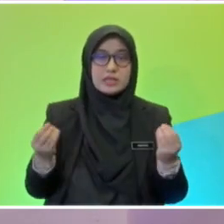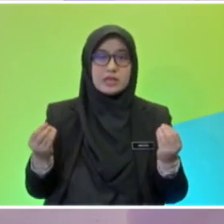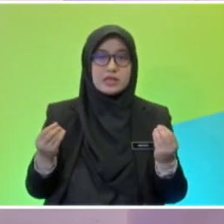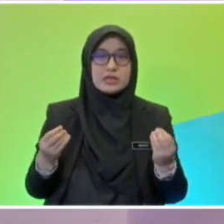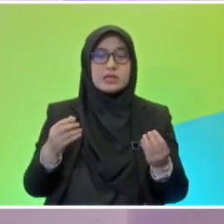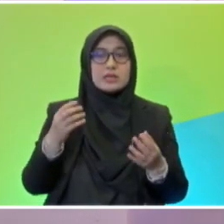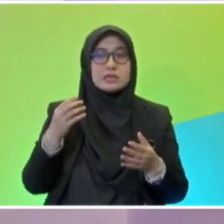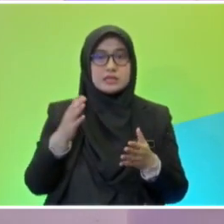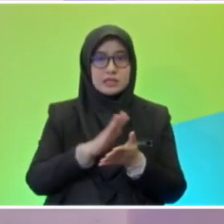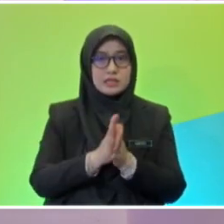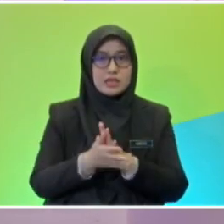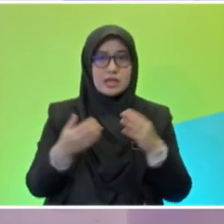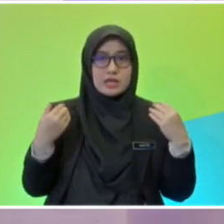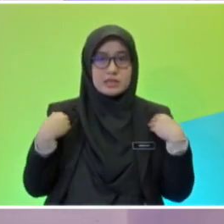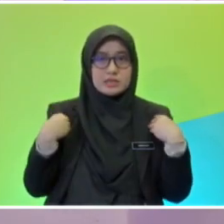ditetapkan